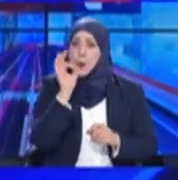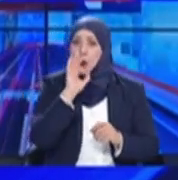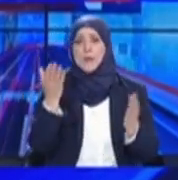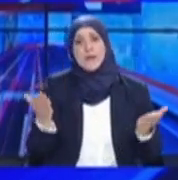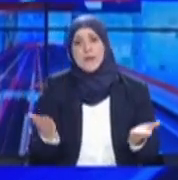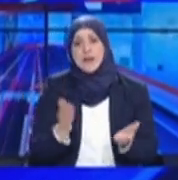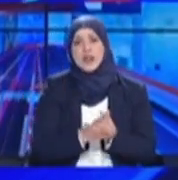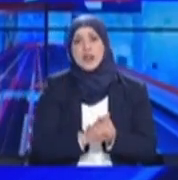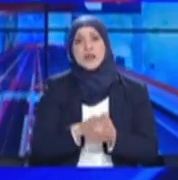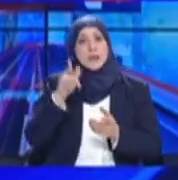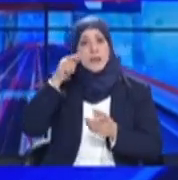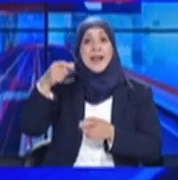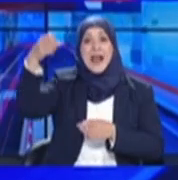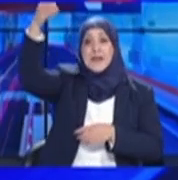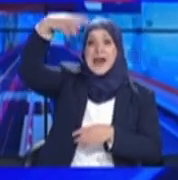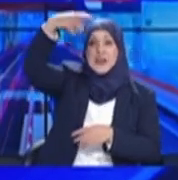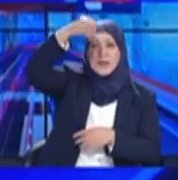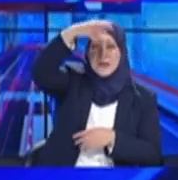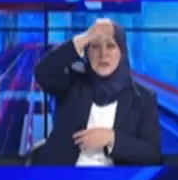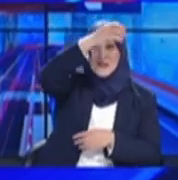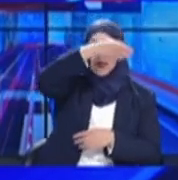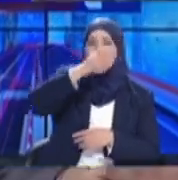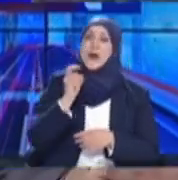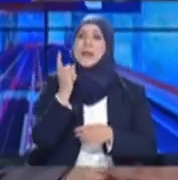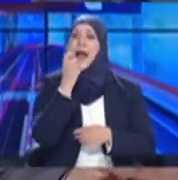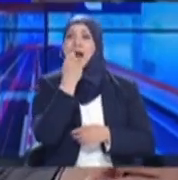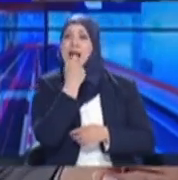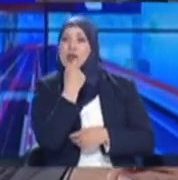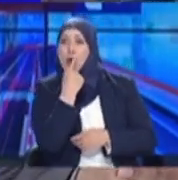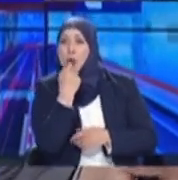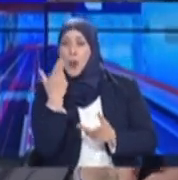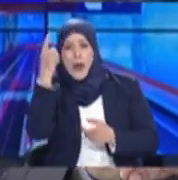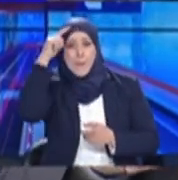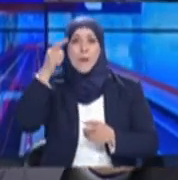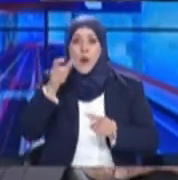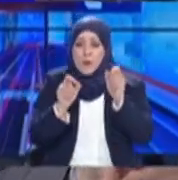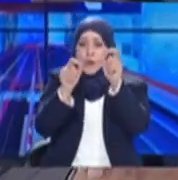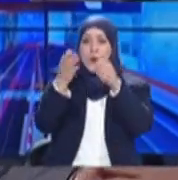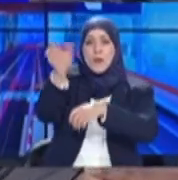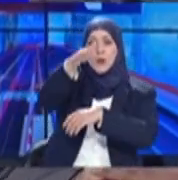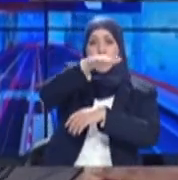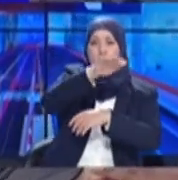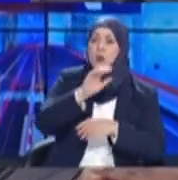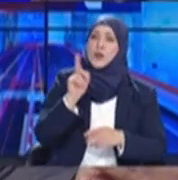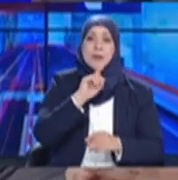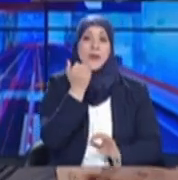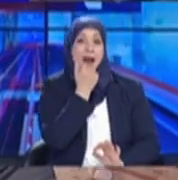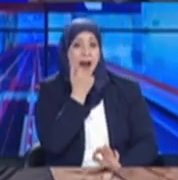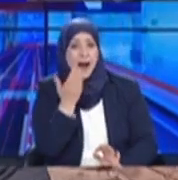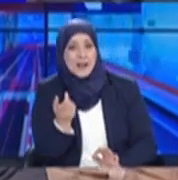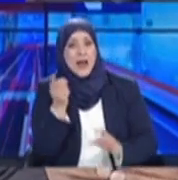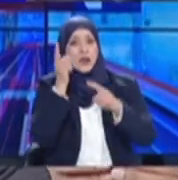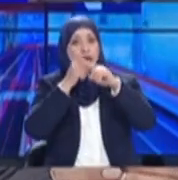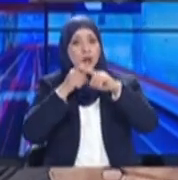عمليه ال الرسوم وبدات عمليه الوطنيه في المائه وال وال والاشياء اللي يستعملوا في الاعوام علاقه لها بال